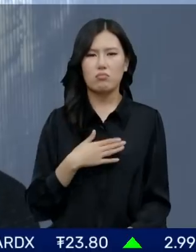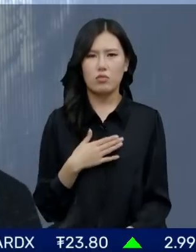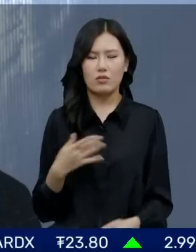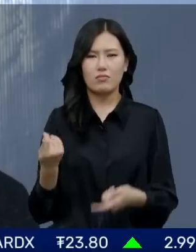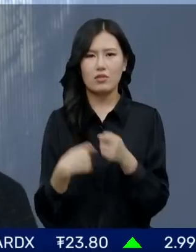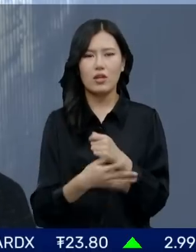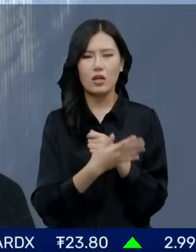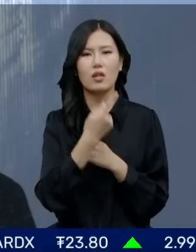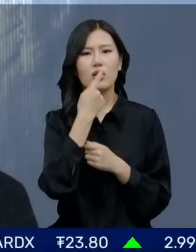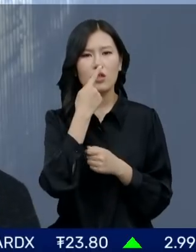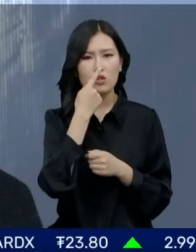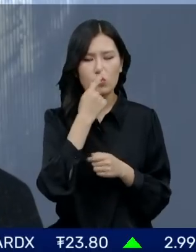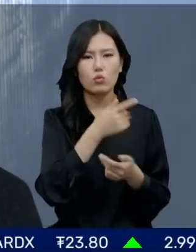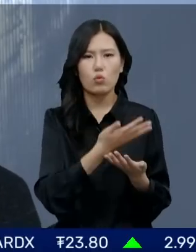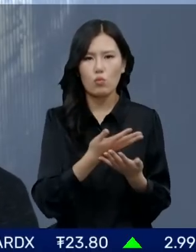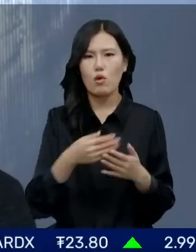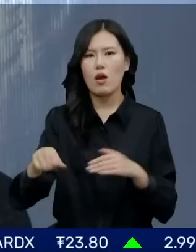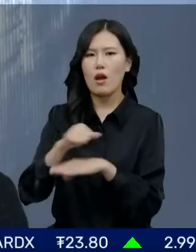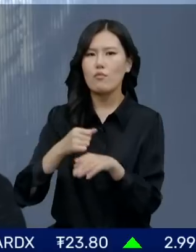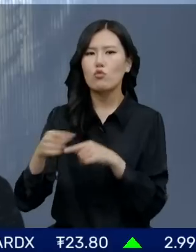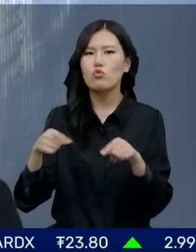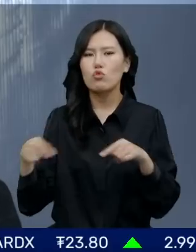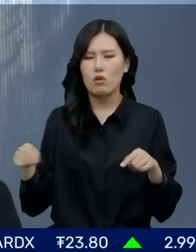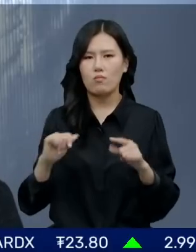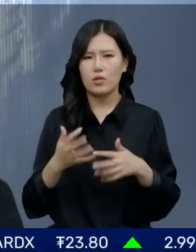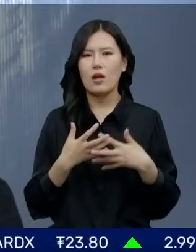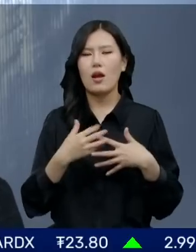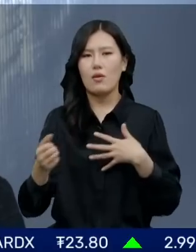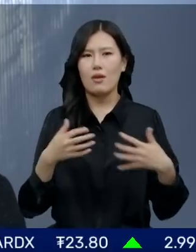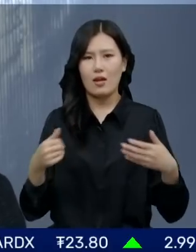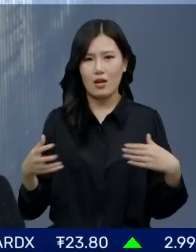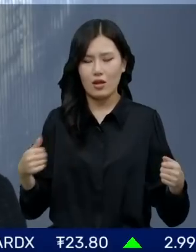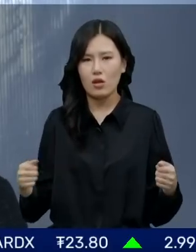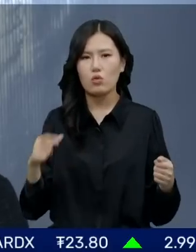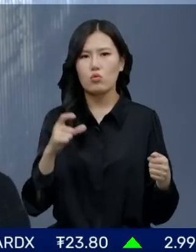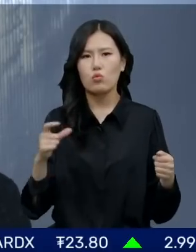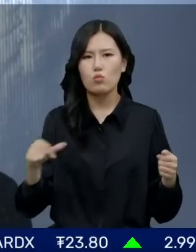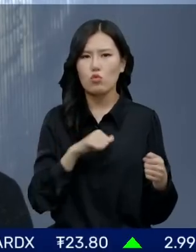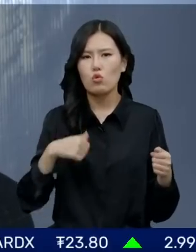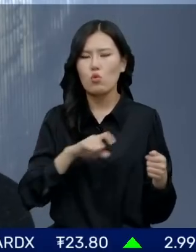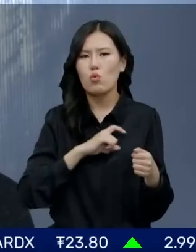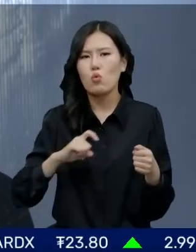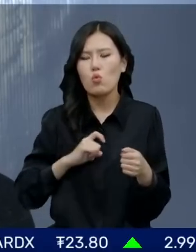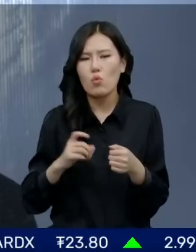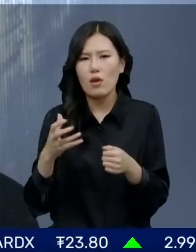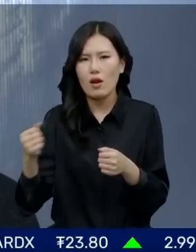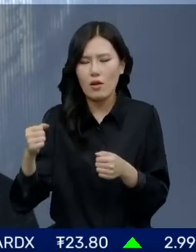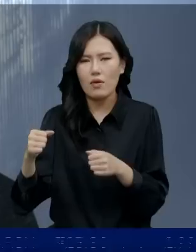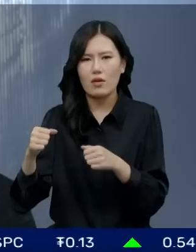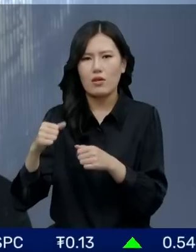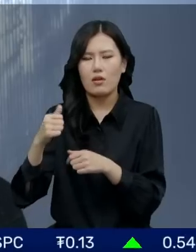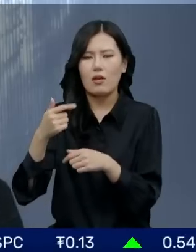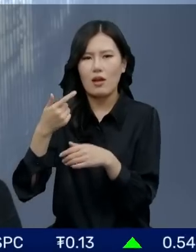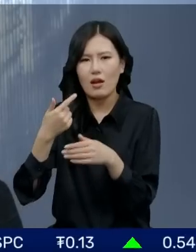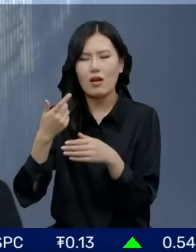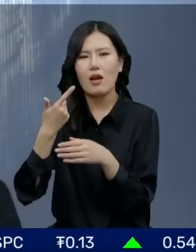хил залгаа байдаг аймагуудад манай бүтээгдэхүүнийг одоо аваад одоо хувь хүмүүс хиллэр авч гараад одоо цаашаа борлуулах эсвэл авч бэлгэнд өгөх